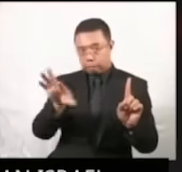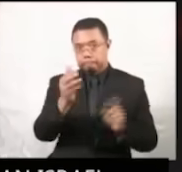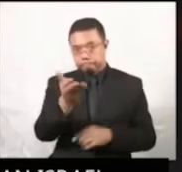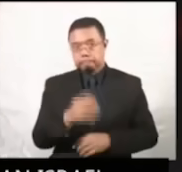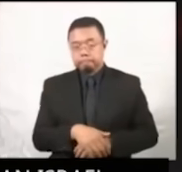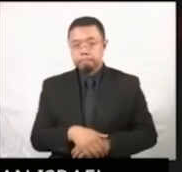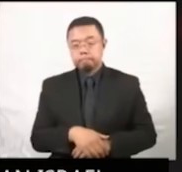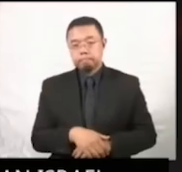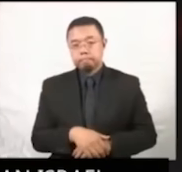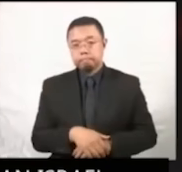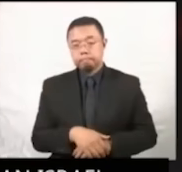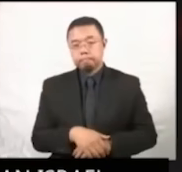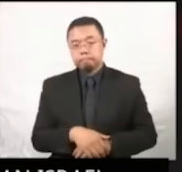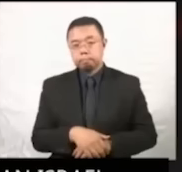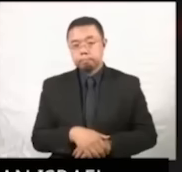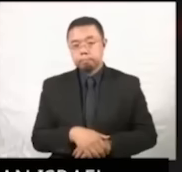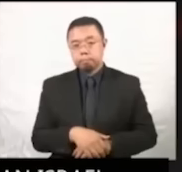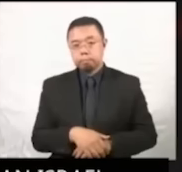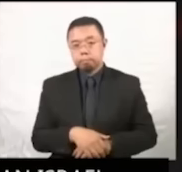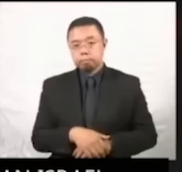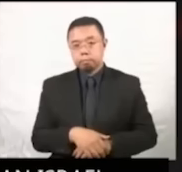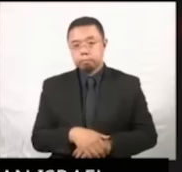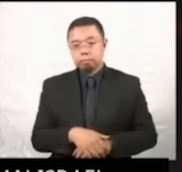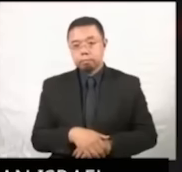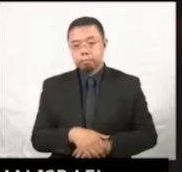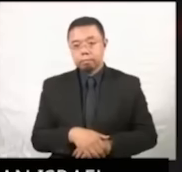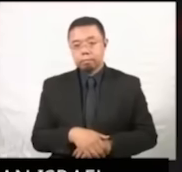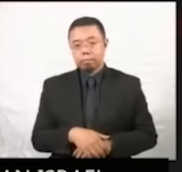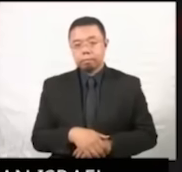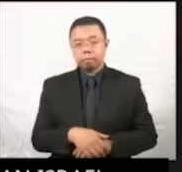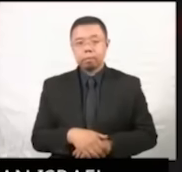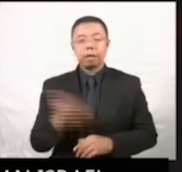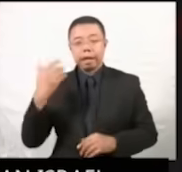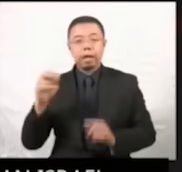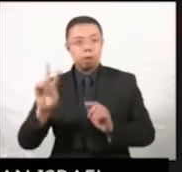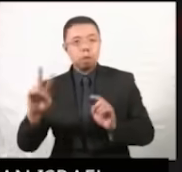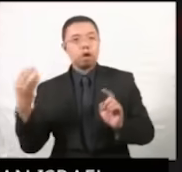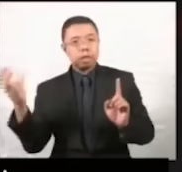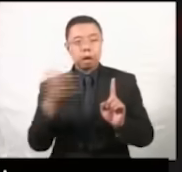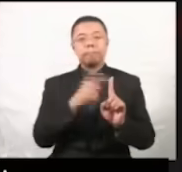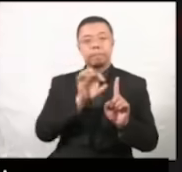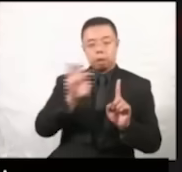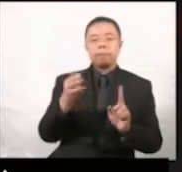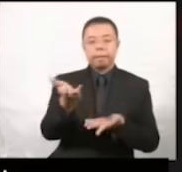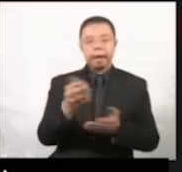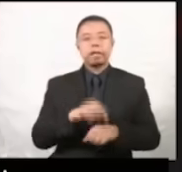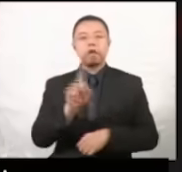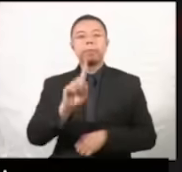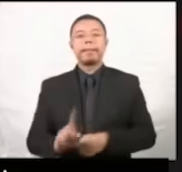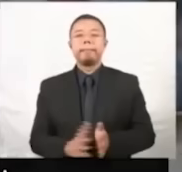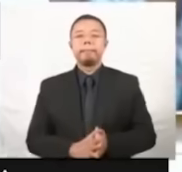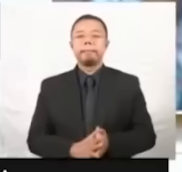kepada pasangan calon nomor urut S untuk memberikan respons atas tanggapan Pasangan calon nomor urut du waktu anda 1 menit dimulai sejak